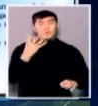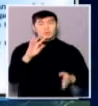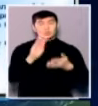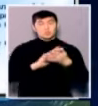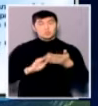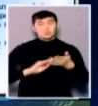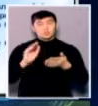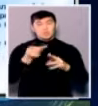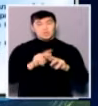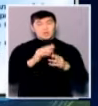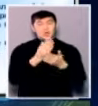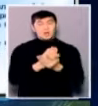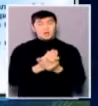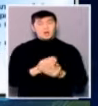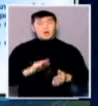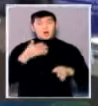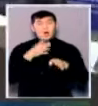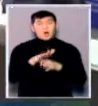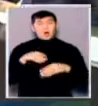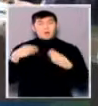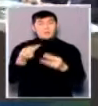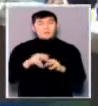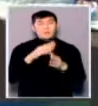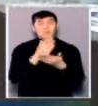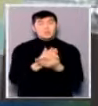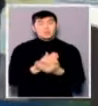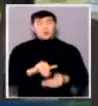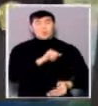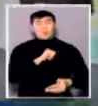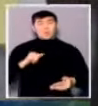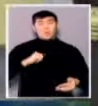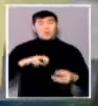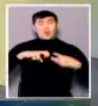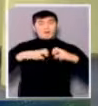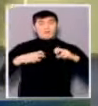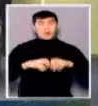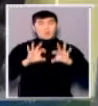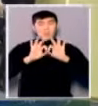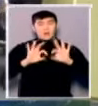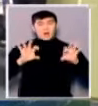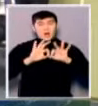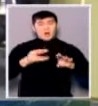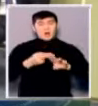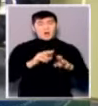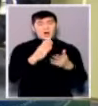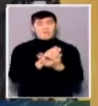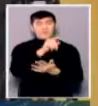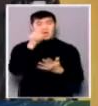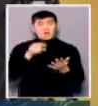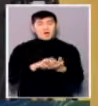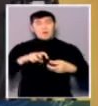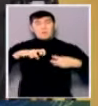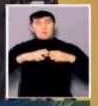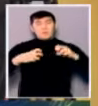түсіп, 238-сі қанағаттандырылды. Жиын барысында тұрғындар өзекті мәселені ортаға салды. Махамбеттіктердің қордаланған